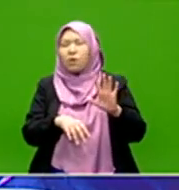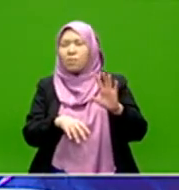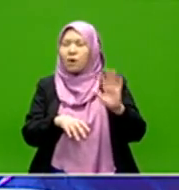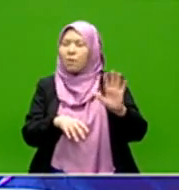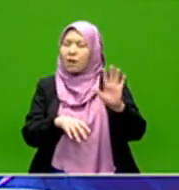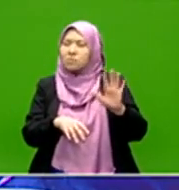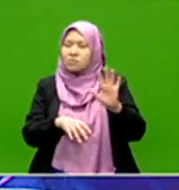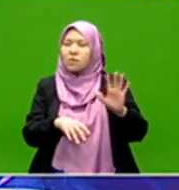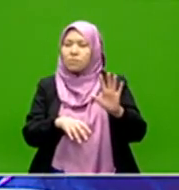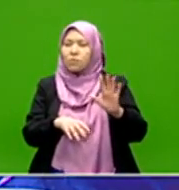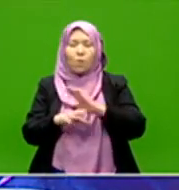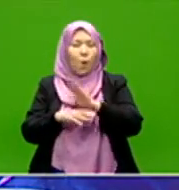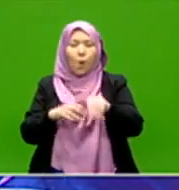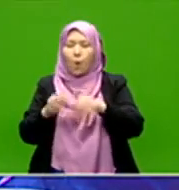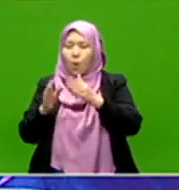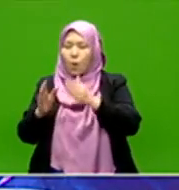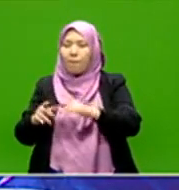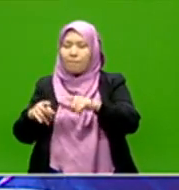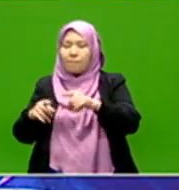jemaah sekarang ni berada pagi